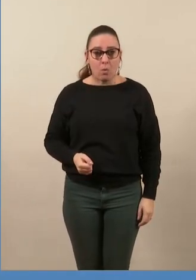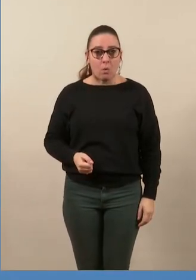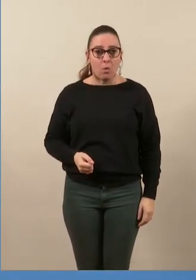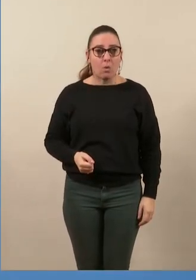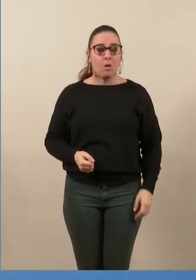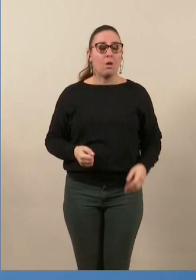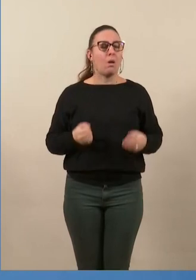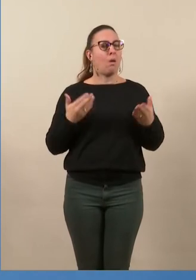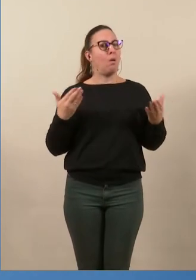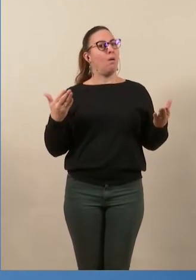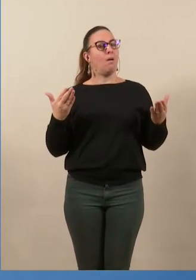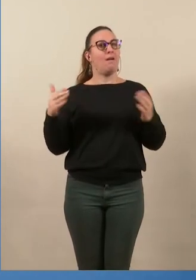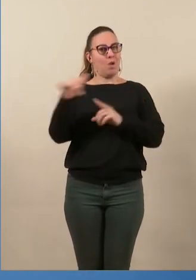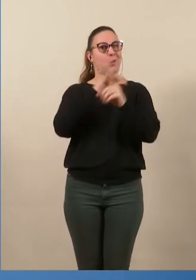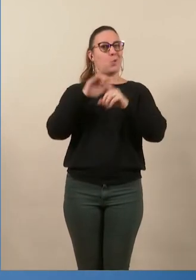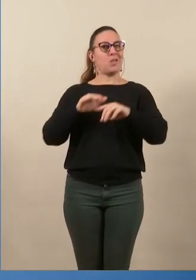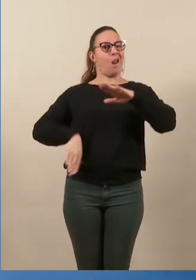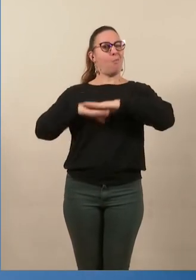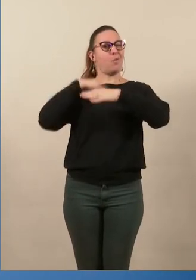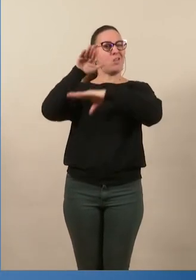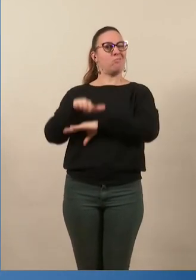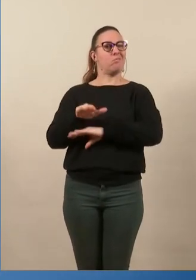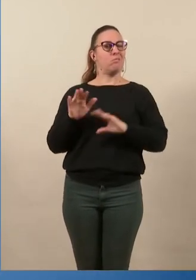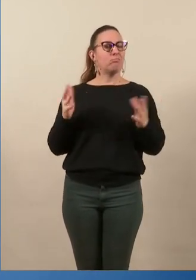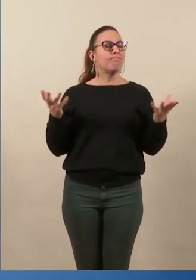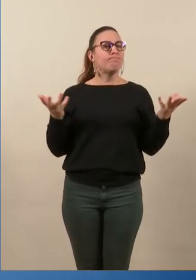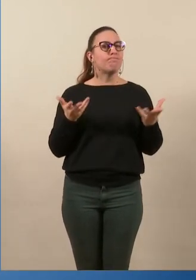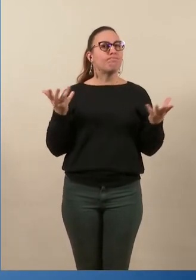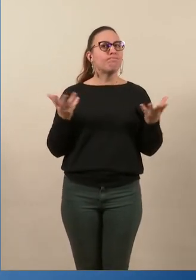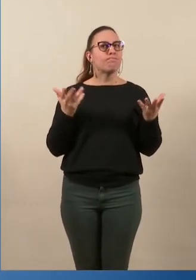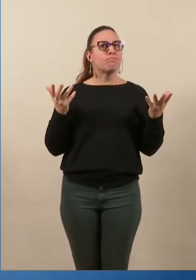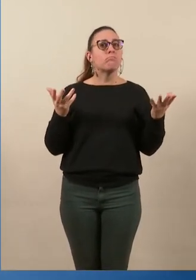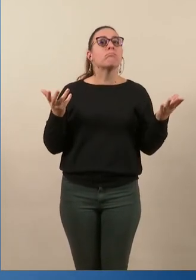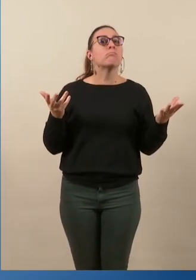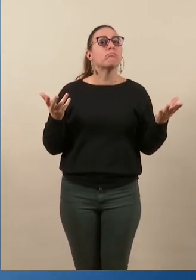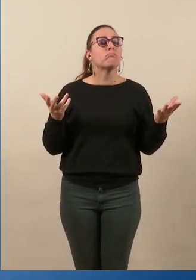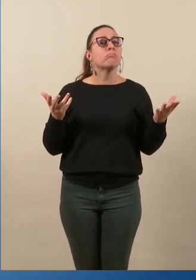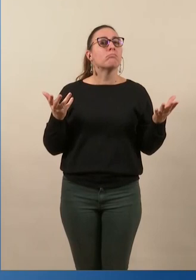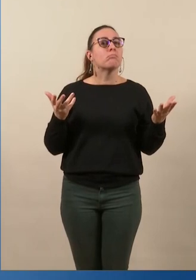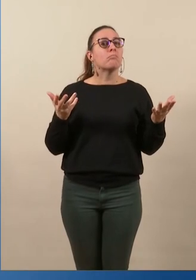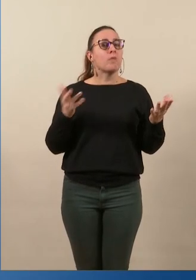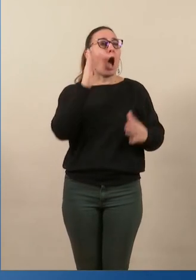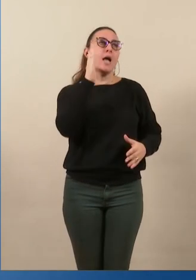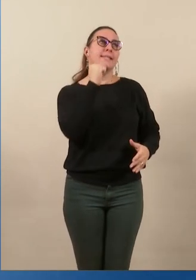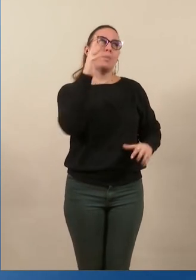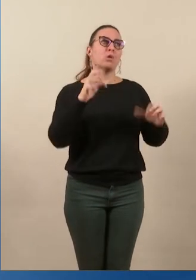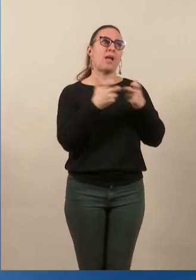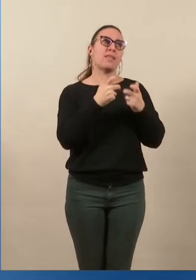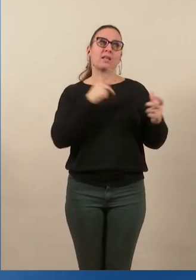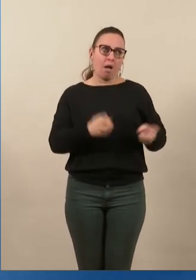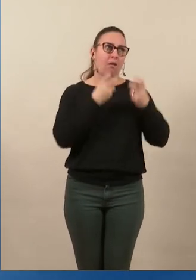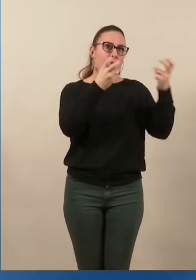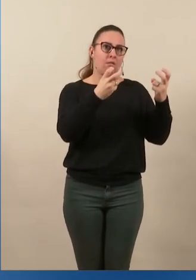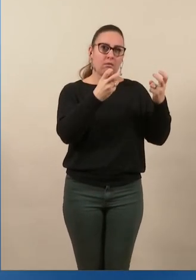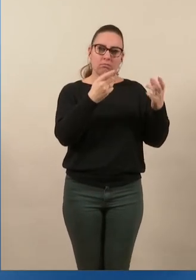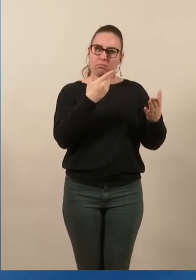effectivement votre bouclier social ça veut dire que qui qui qui qui justifierait l'augmentation de cette taxe foncière c'est en